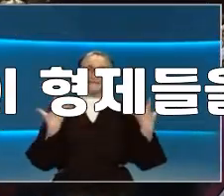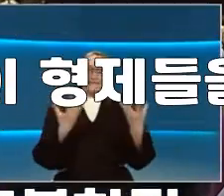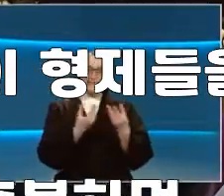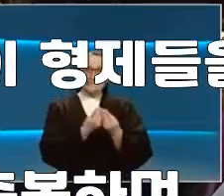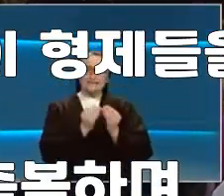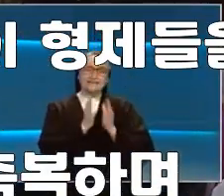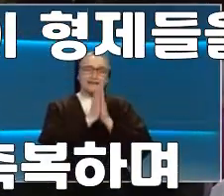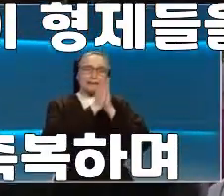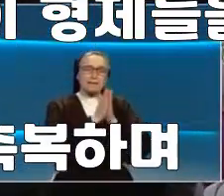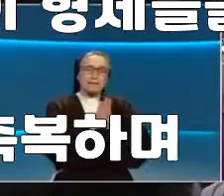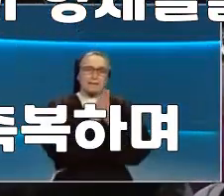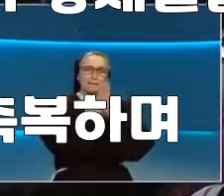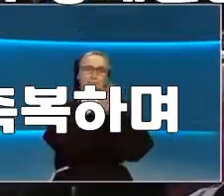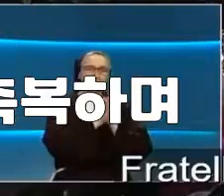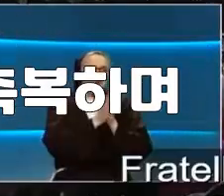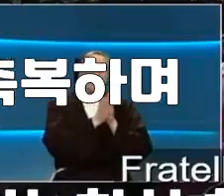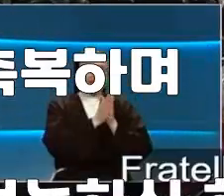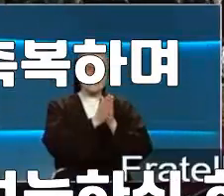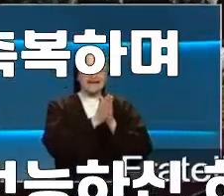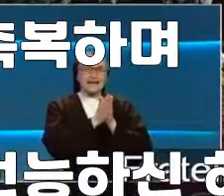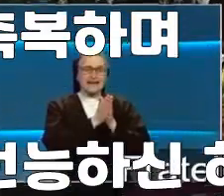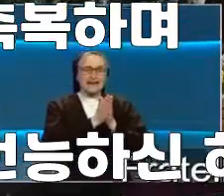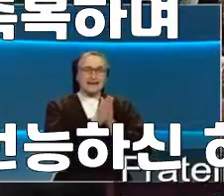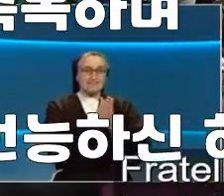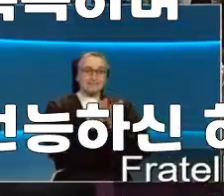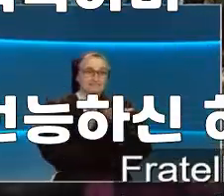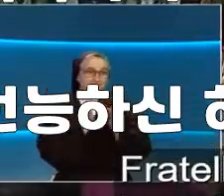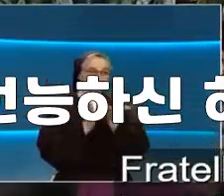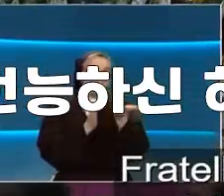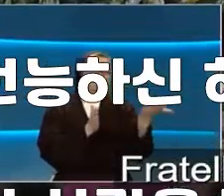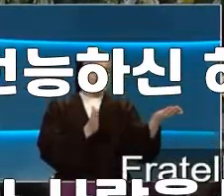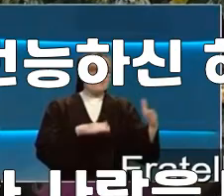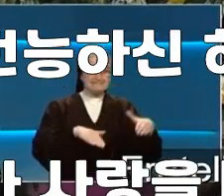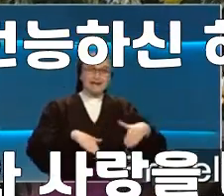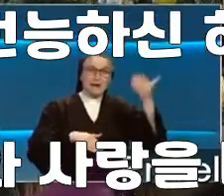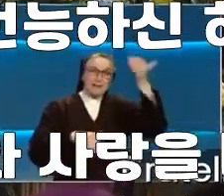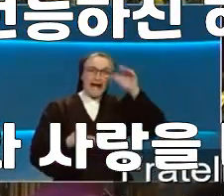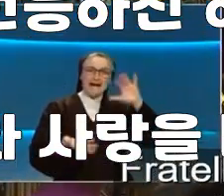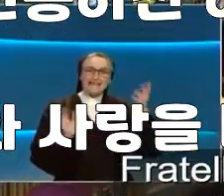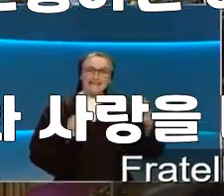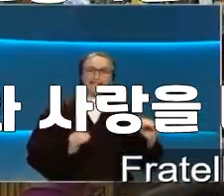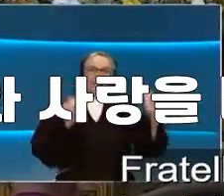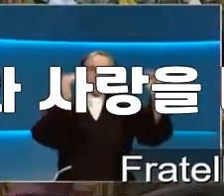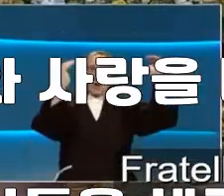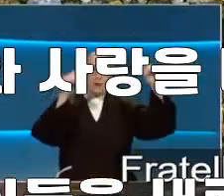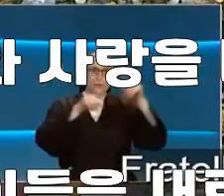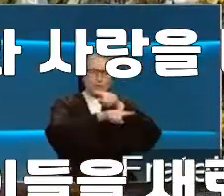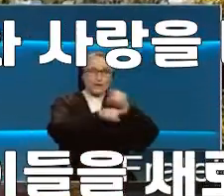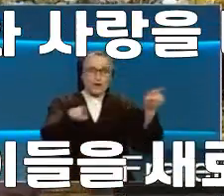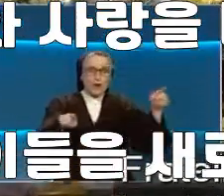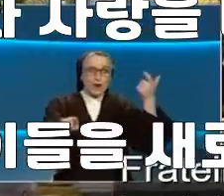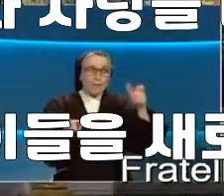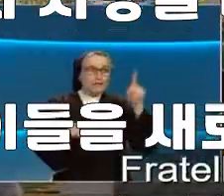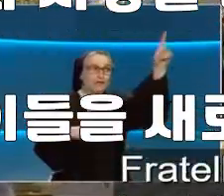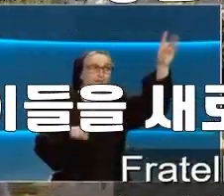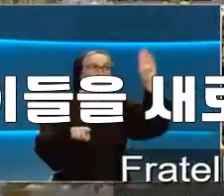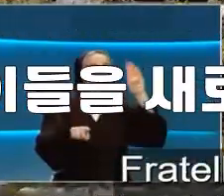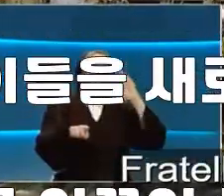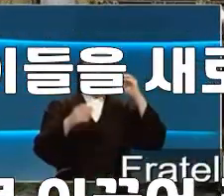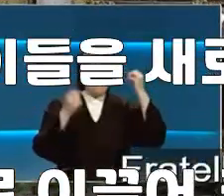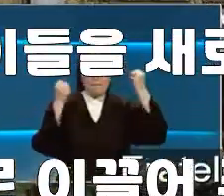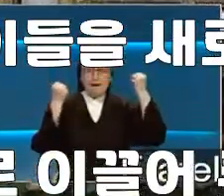unanime la gioiosa speranza dei nostri catecumeni, perché Dio Padre